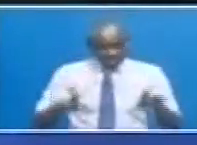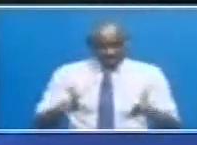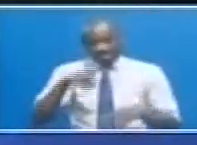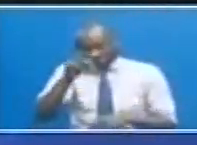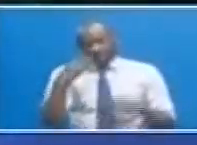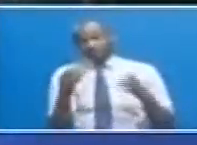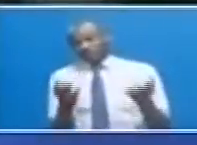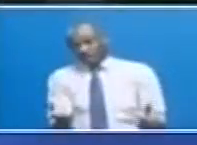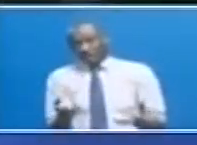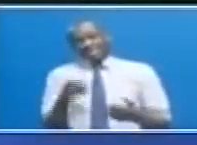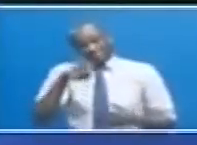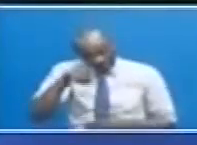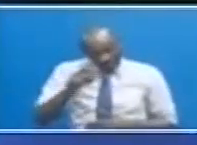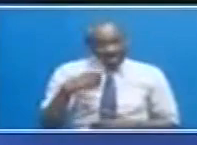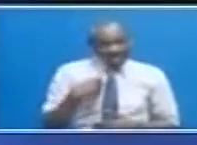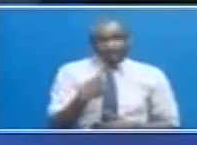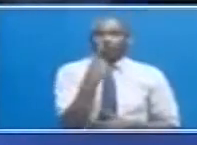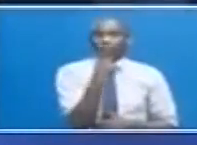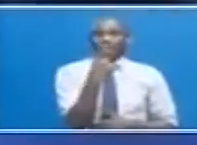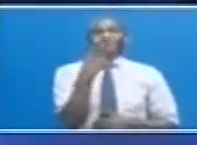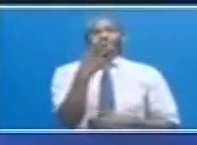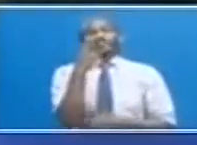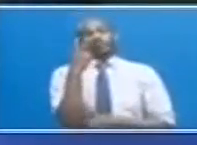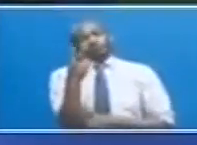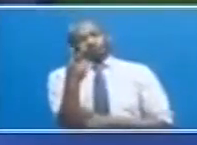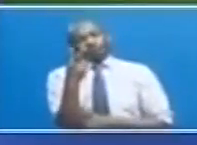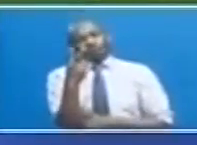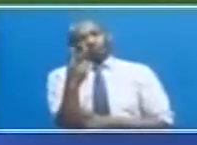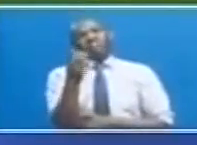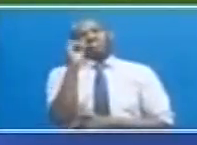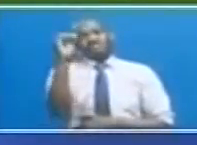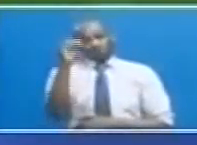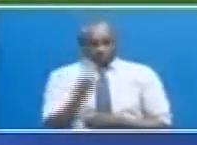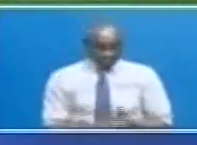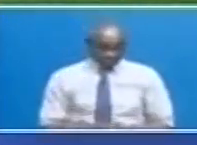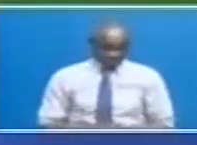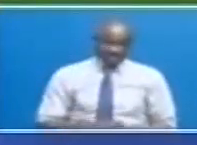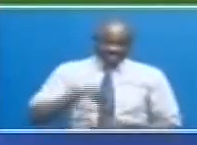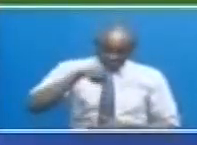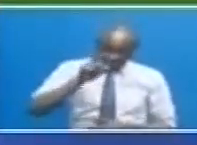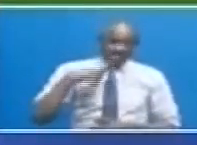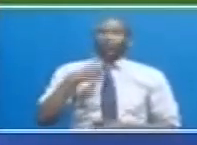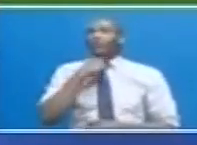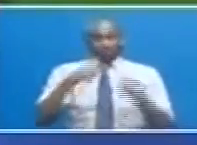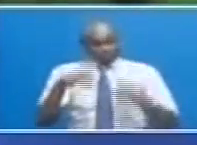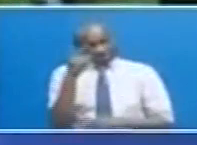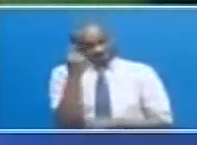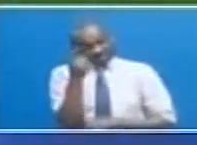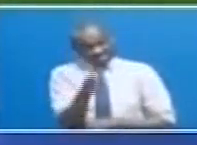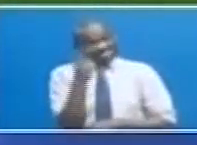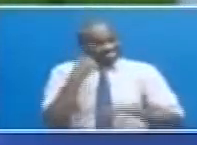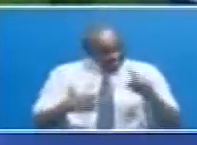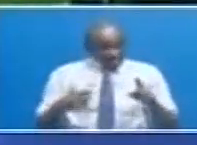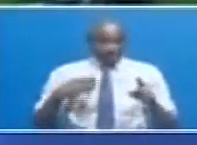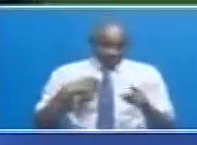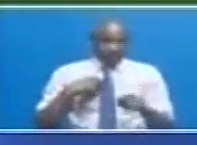dunia baada ya kulazwa alama 142-0. Timu hiyo itakuwa ikisaka kushinda mechi yao ya kwanza kwenye kombe la dunia mwaka huu